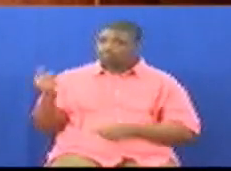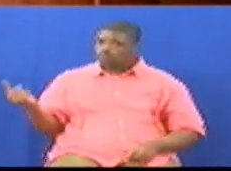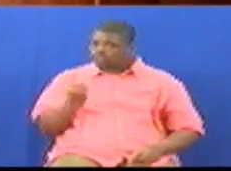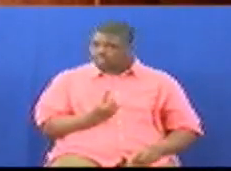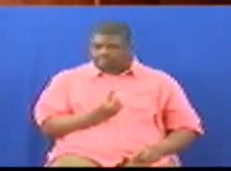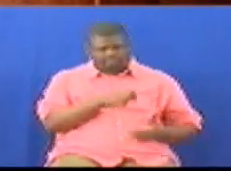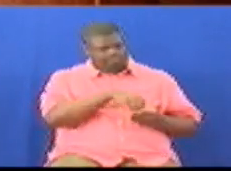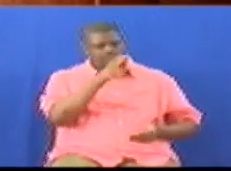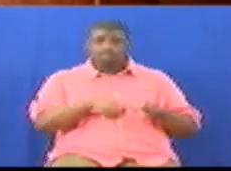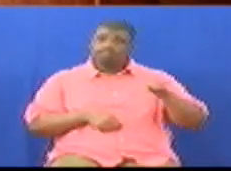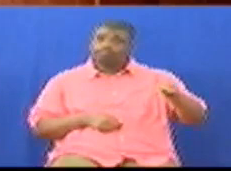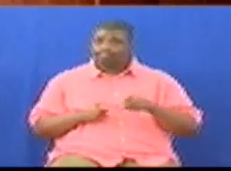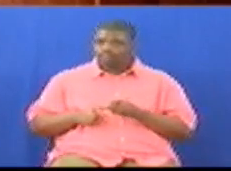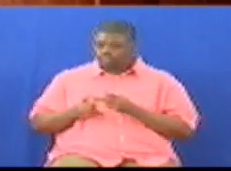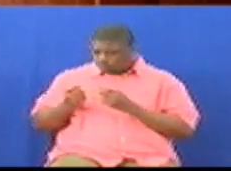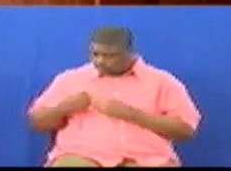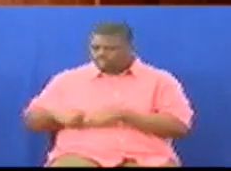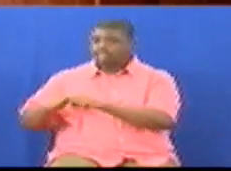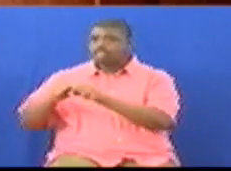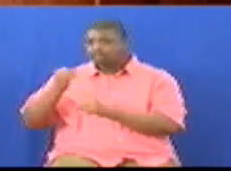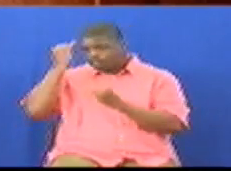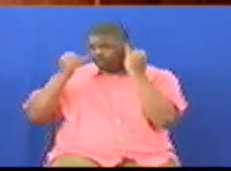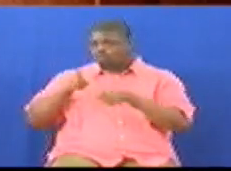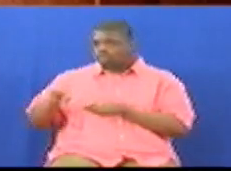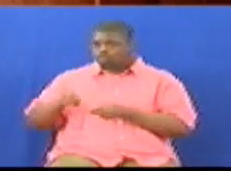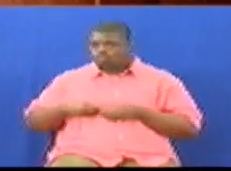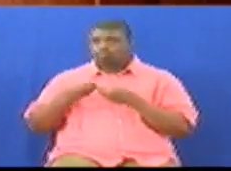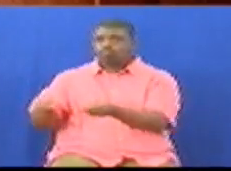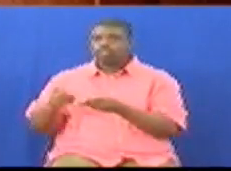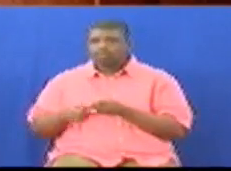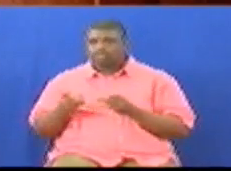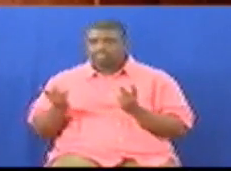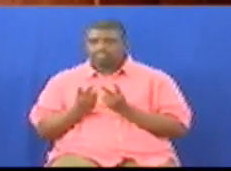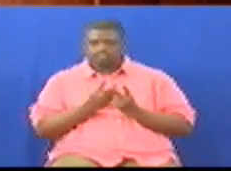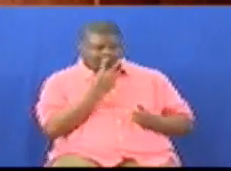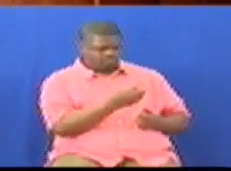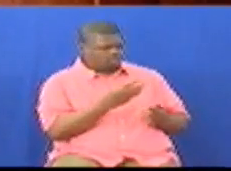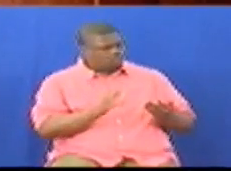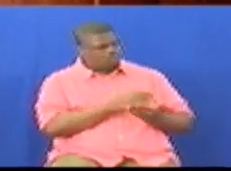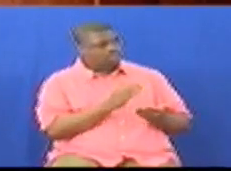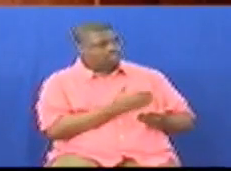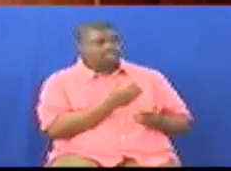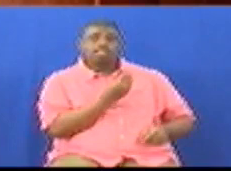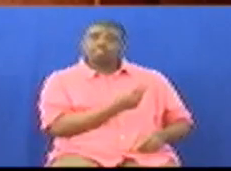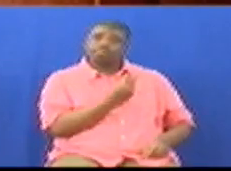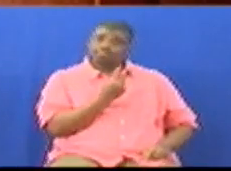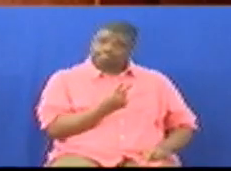tija. Utekelezaji wa maoni na ushauri uliotolewa ni kama inavyoonekana katika ukurasa wa 22 hadi 25 wa taarifa